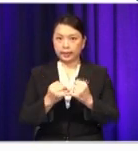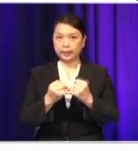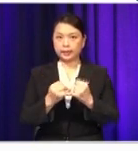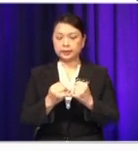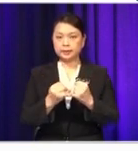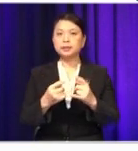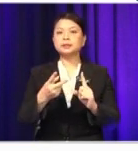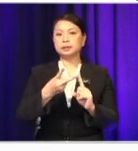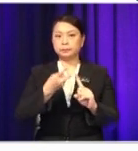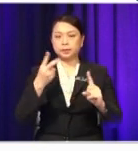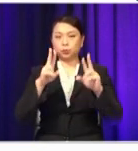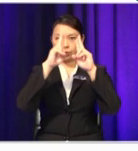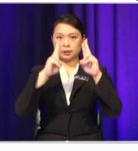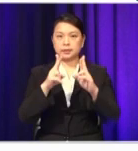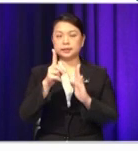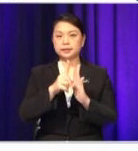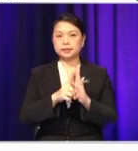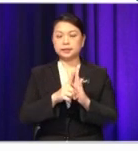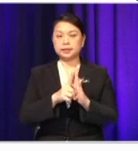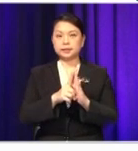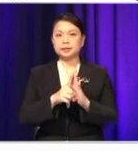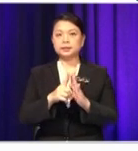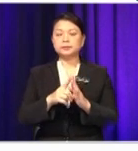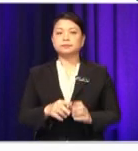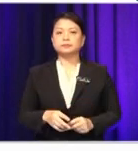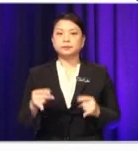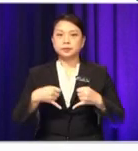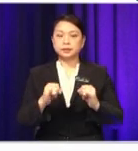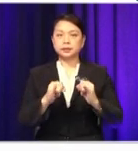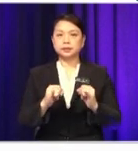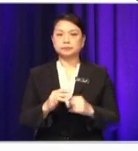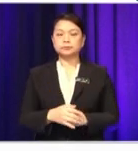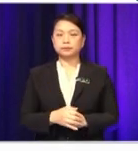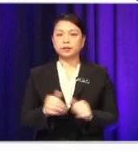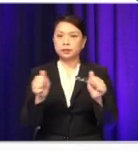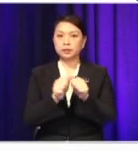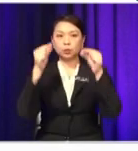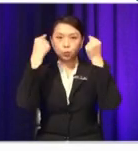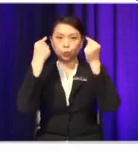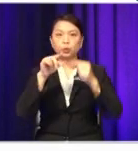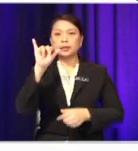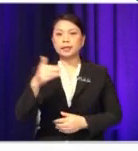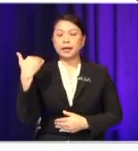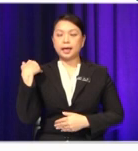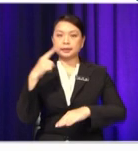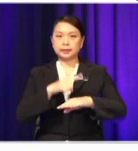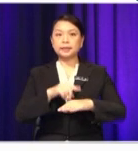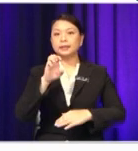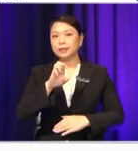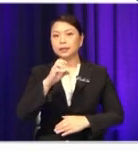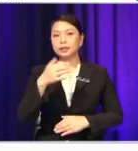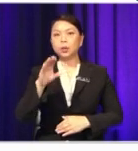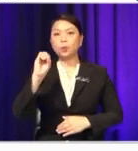ujian dijalankan sehinggalah kepada pelaporan dapat dibuat oleh guru-guru yang ada dalam e-operasi. Dan yang ketiga ialah kita nak muat